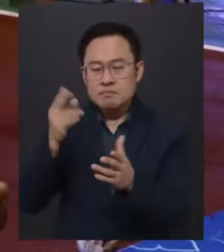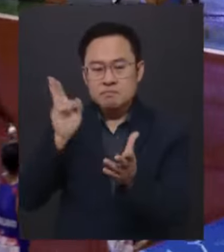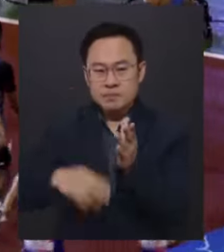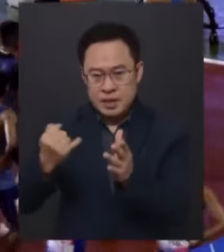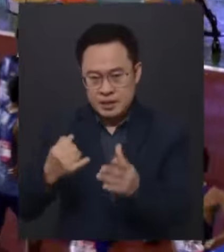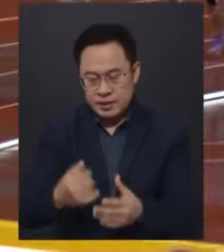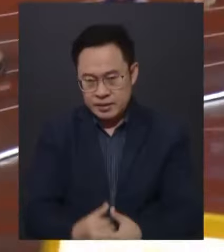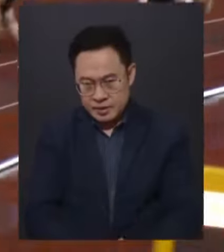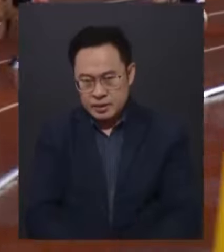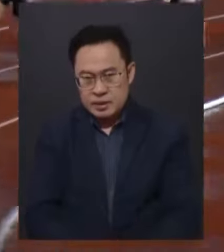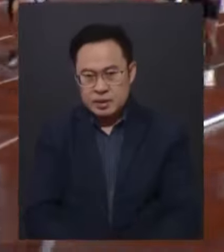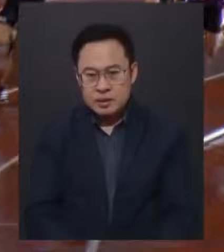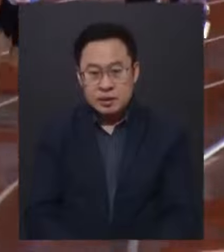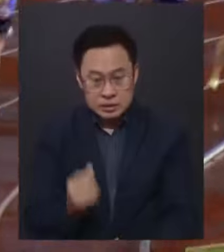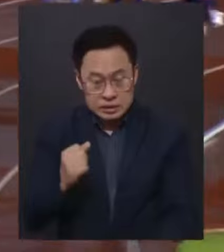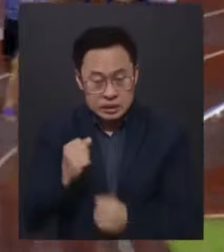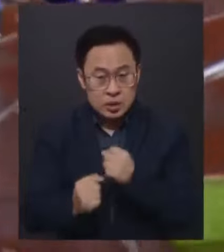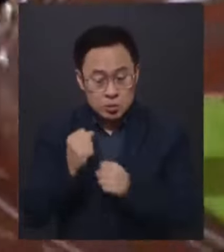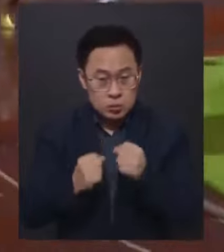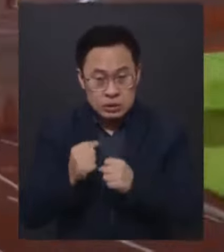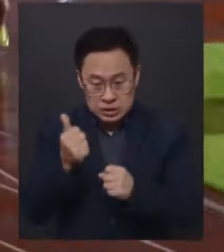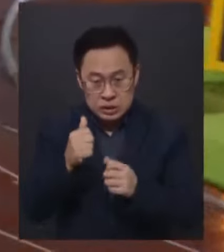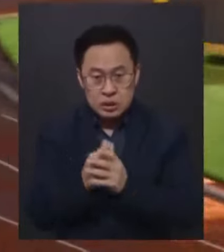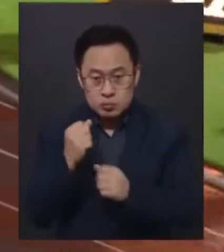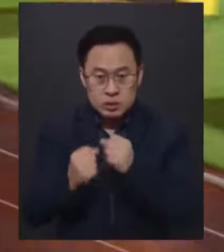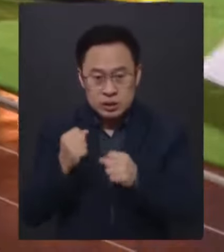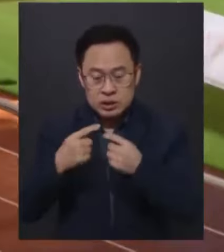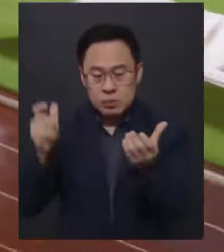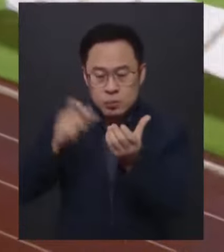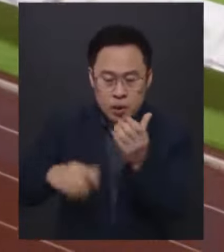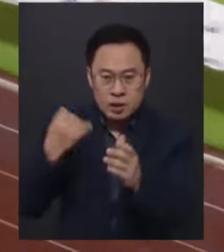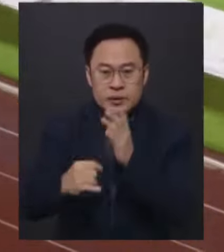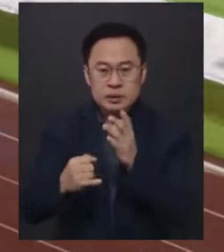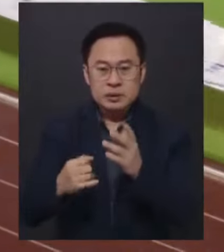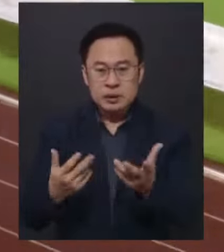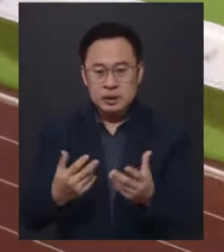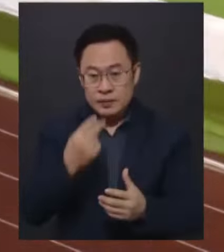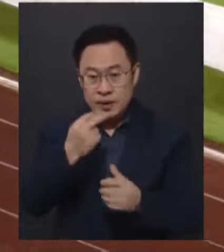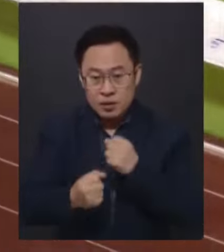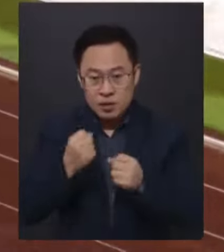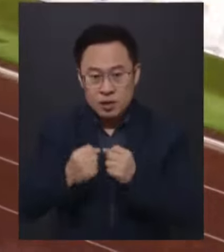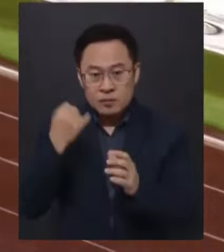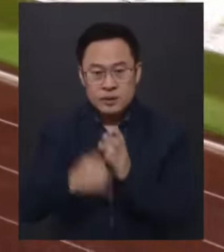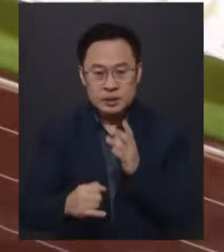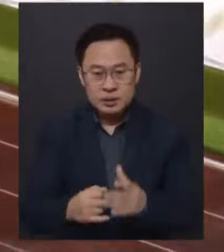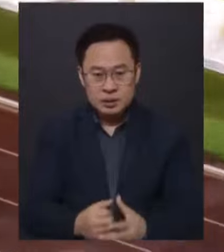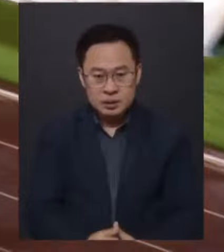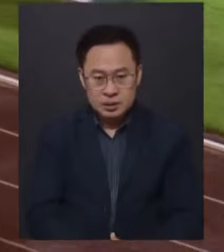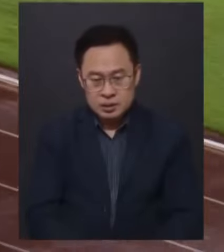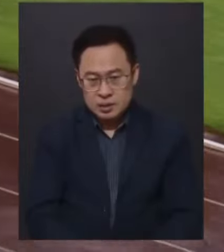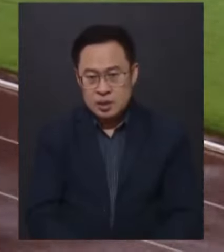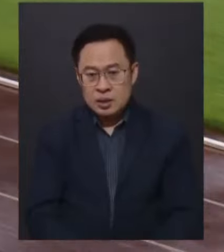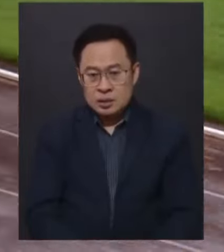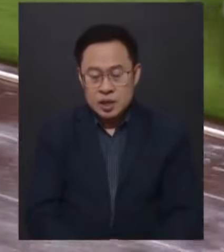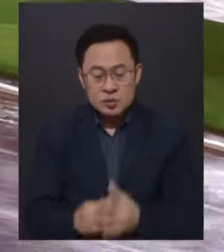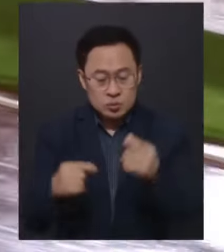ส่งไม้พาดนะคะก็ถือว่าเราก็ยังอยู่ในอันดับต้นๆของการแข่งขันนะฮะอยู่จังหวะตอนส่งไม้เรายังเรายังมีลุ้นอยู่เลย